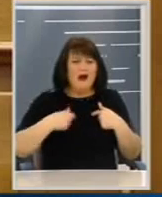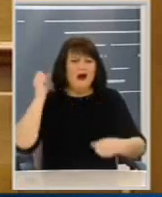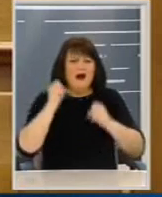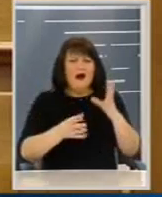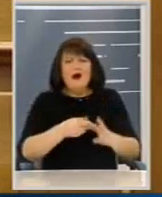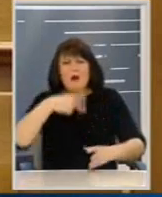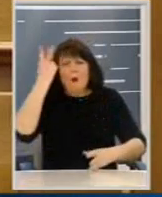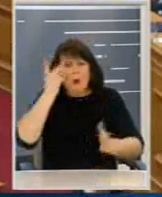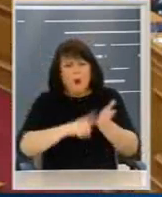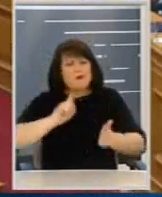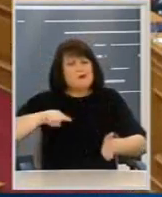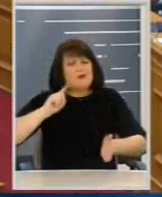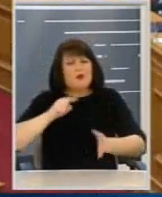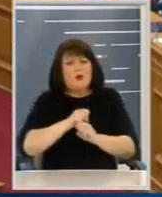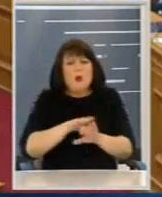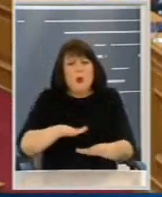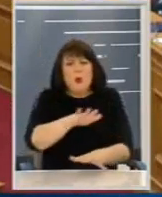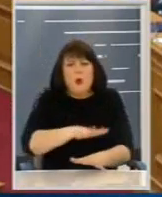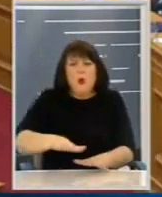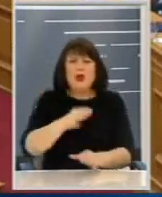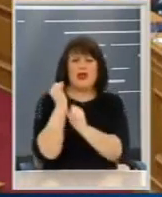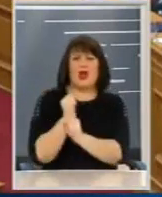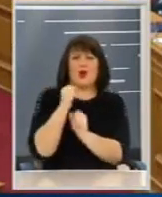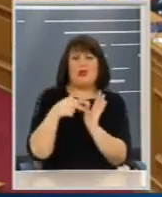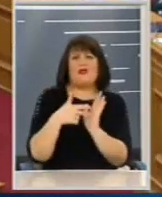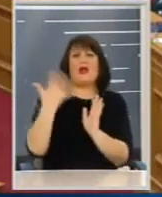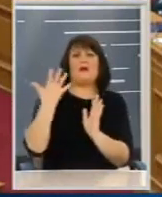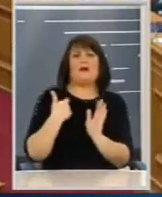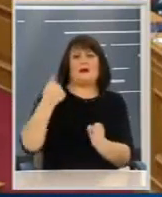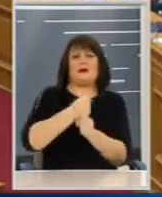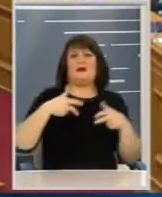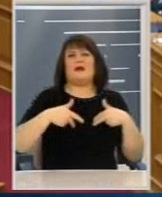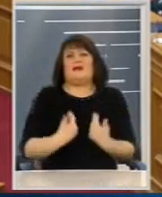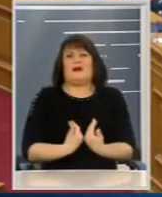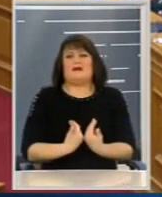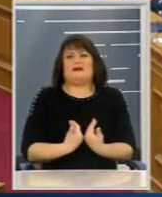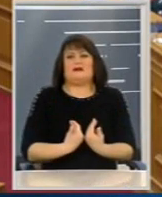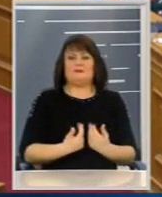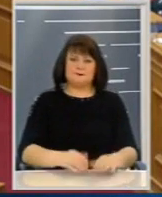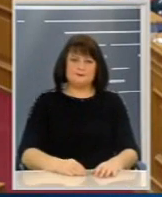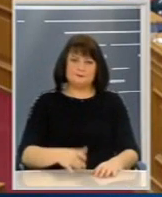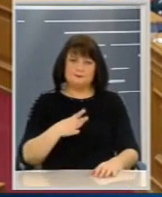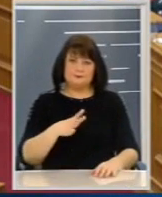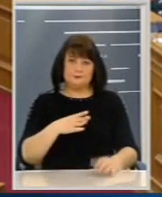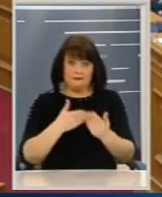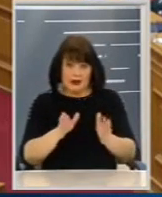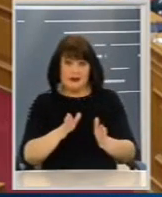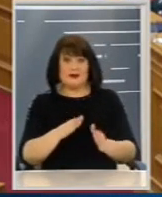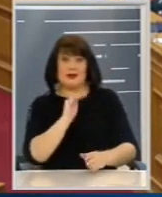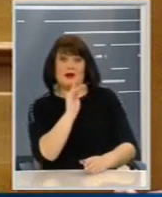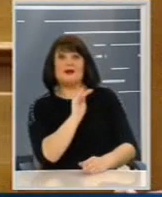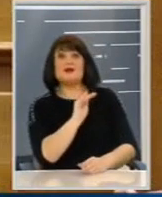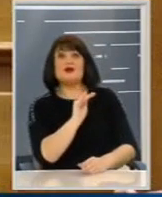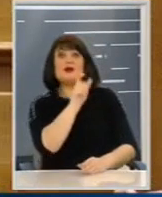στον τόπο ξεκίνησε το Γενάρη 2015. Θέλω λοιπόν να σας ρωτήσω ευθέως να μας πείτε τι